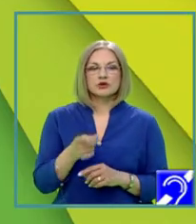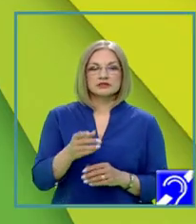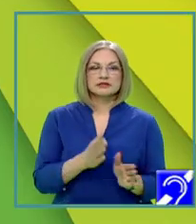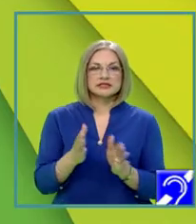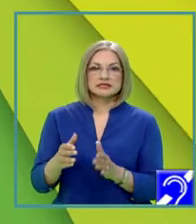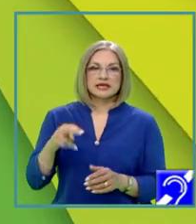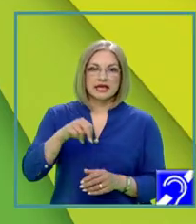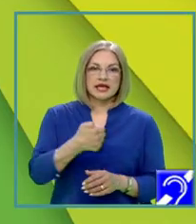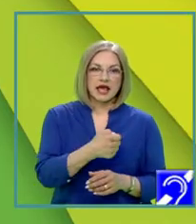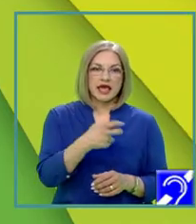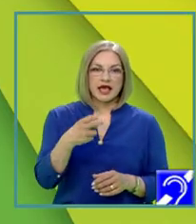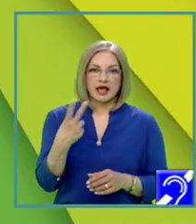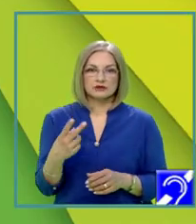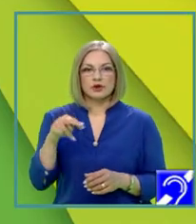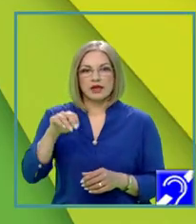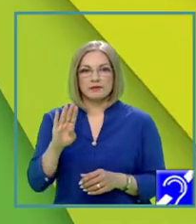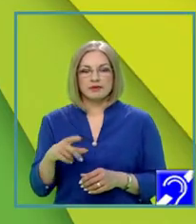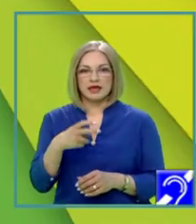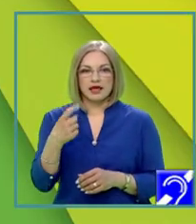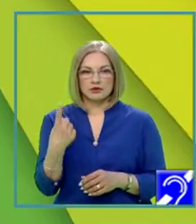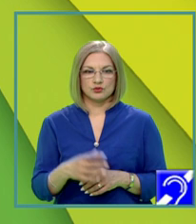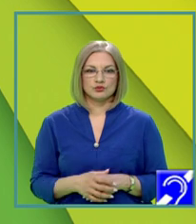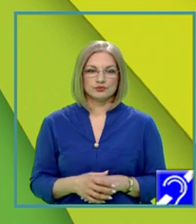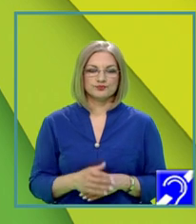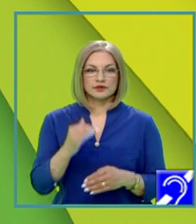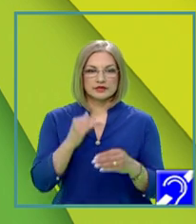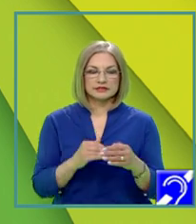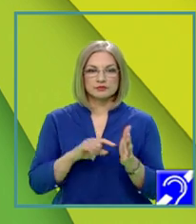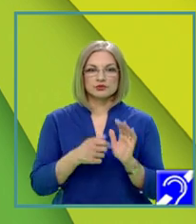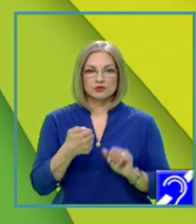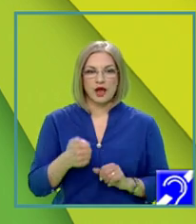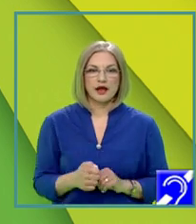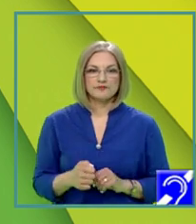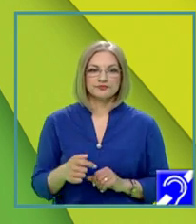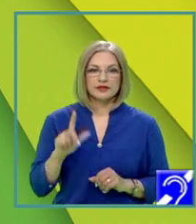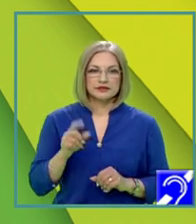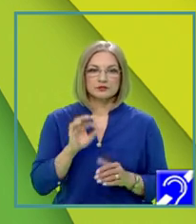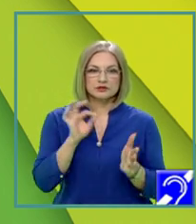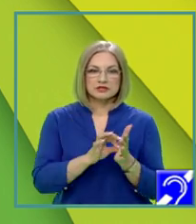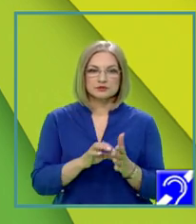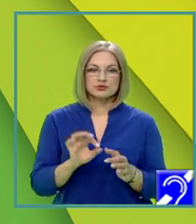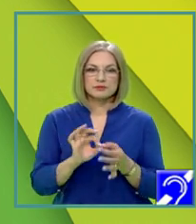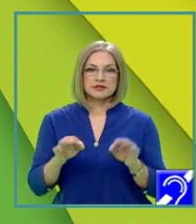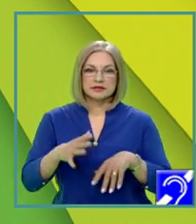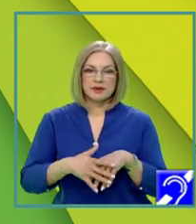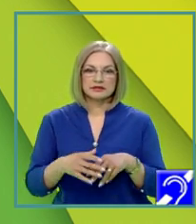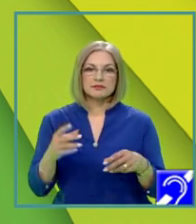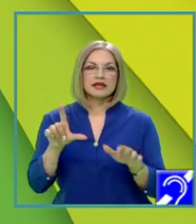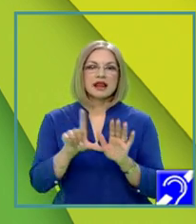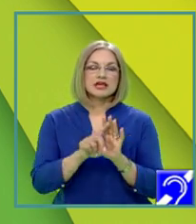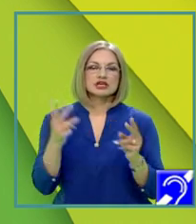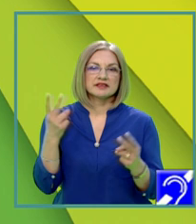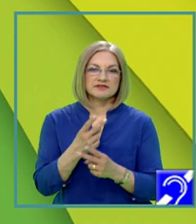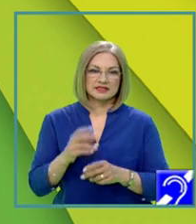sunt an a egal cu 2 n b egal cu unu la subpunctul avem deschise expresia matematică a legii de viteză vom locui în